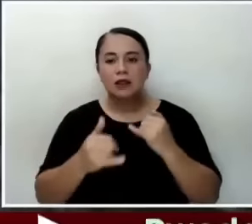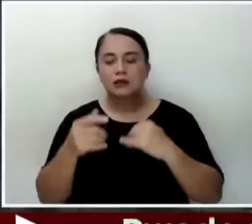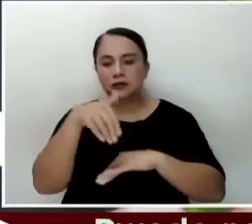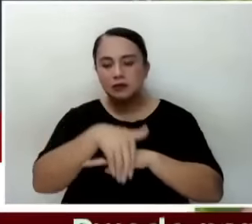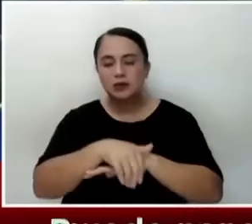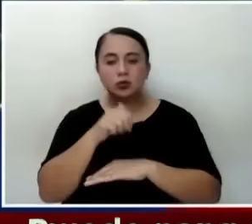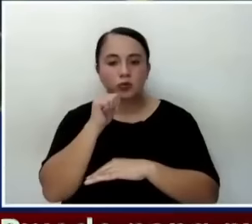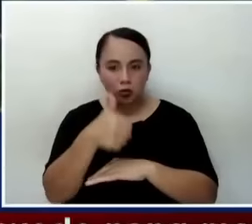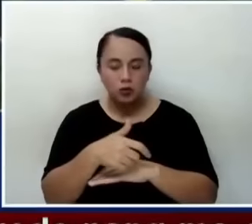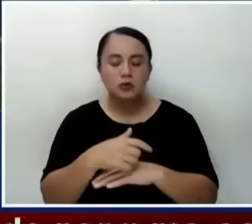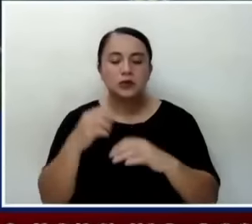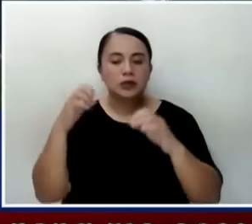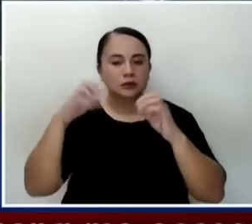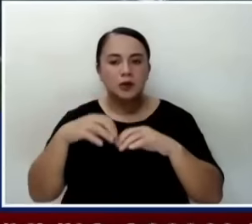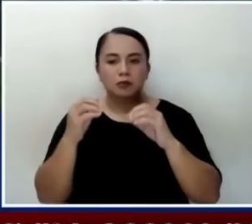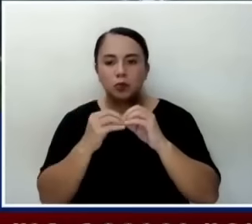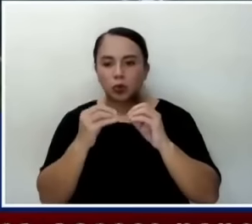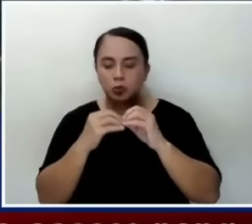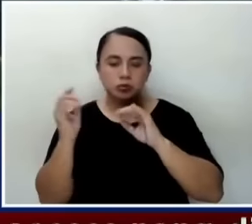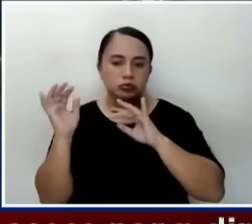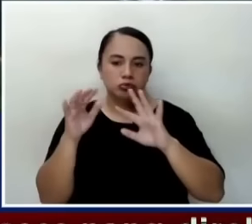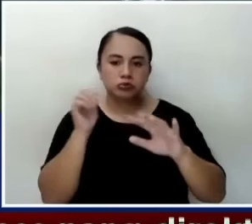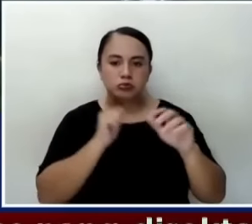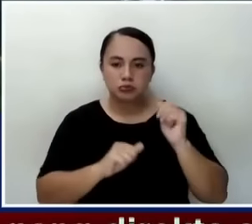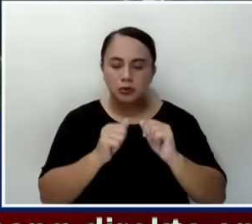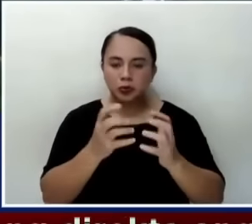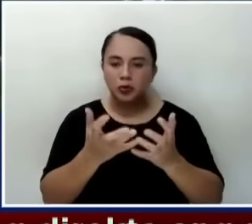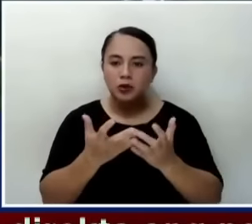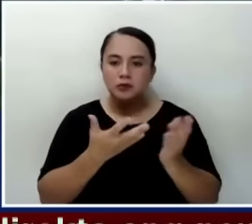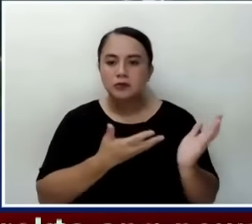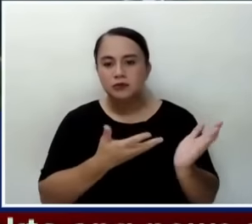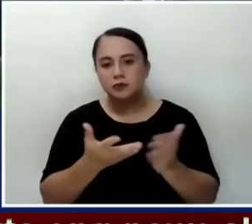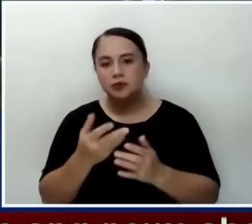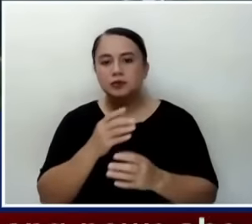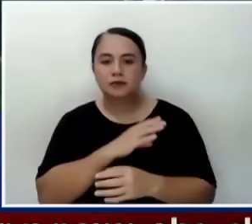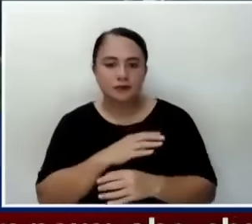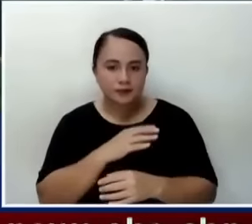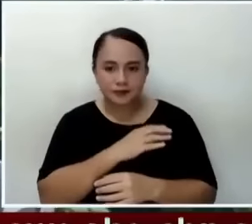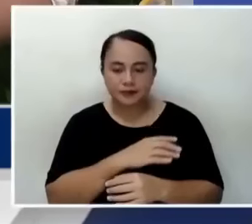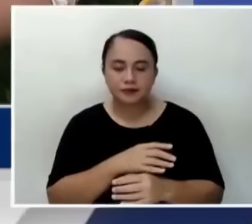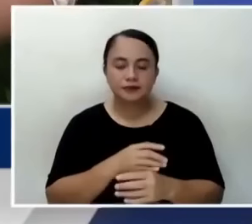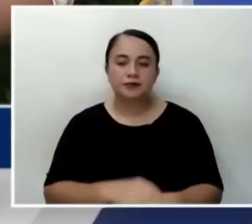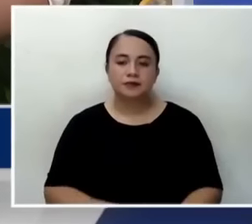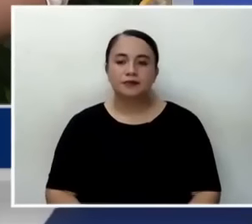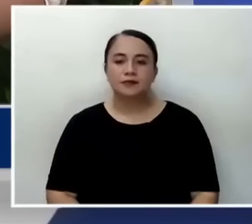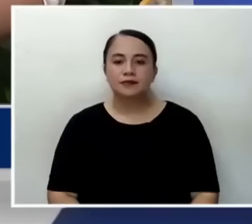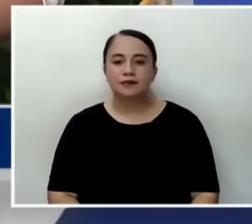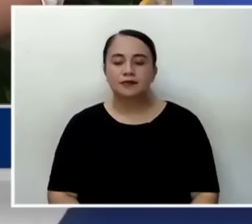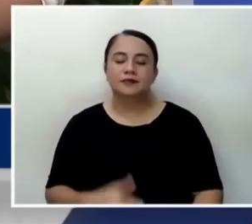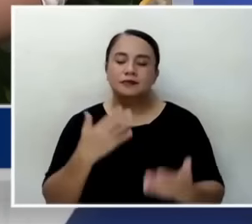at inaasahang dadagsa pa ang mga artistang gusto maghatid ng kanilang pakikiramay. Gretchen. Maraming salamat, Daniel